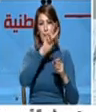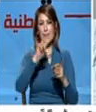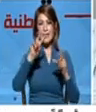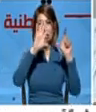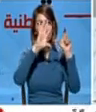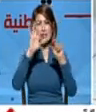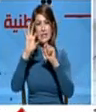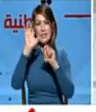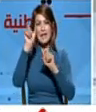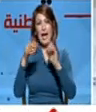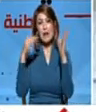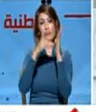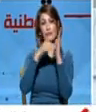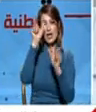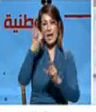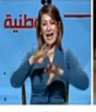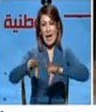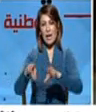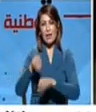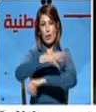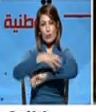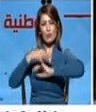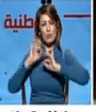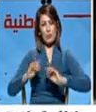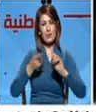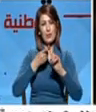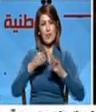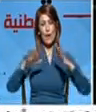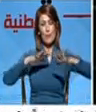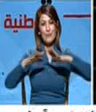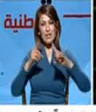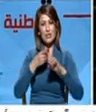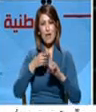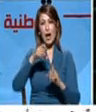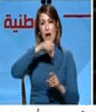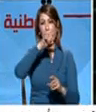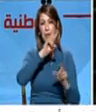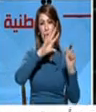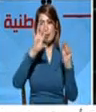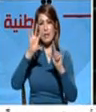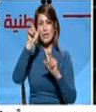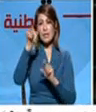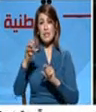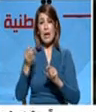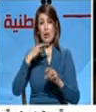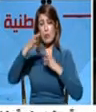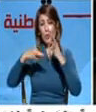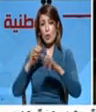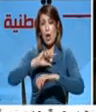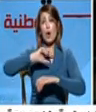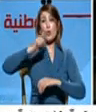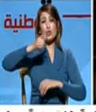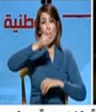اللي اجمل هما شراء اجراء ايضا في المائه وثمانين دينار اللي ياخذوها كل شي خمسين دينار الفئه الثانيه